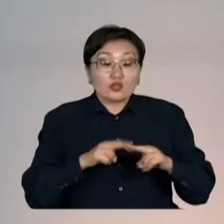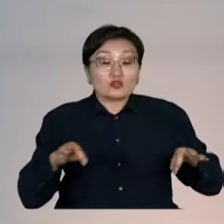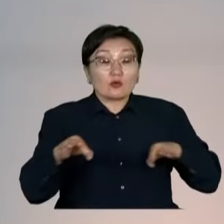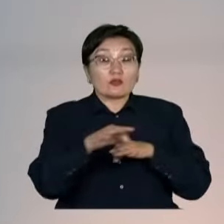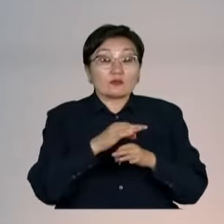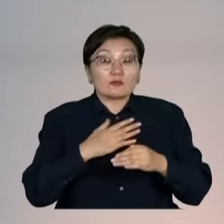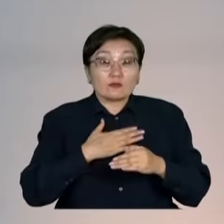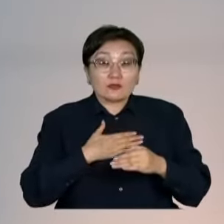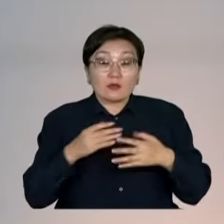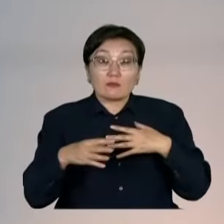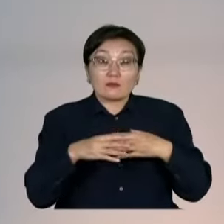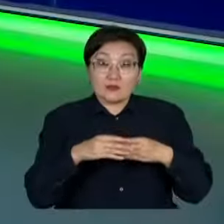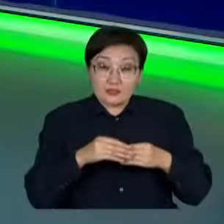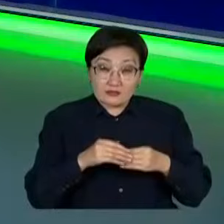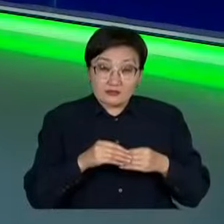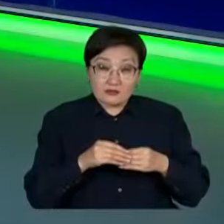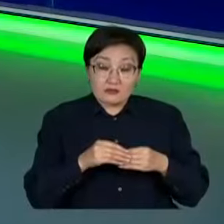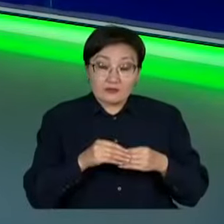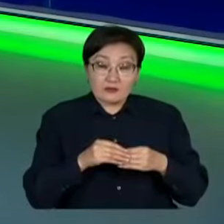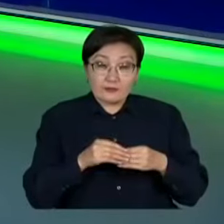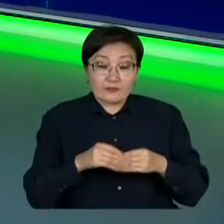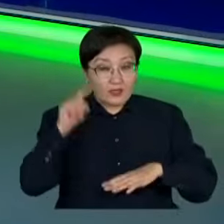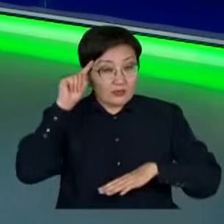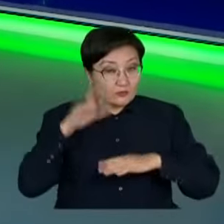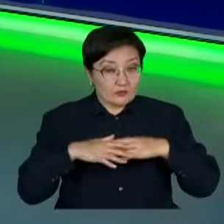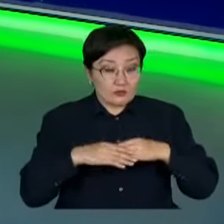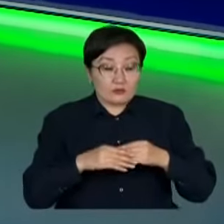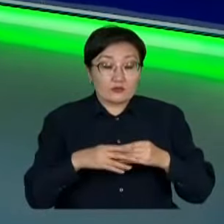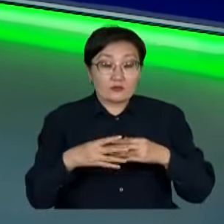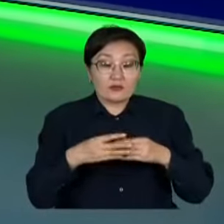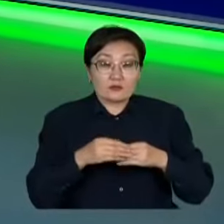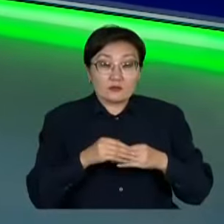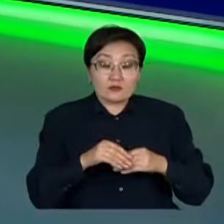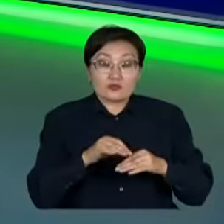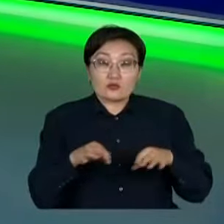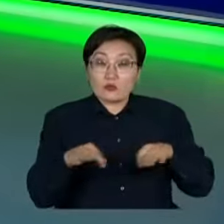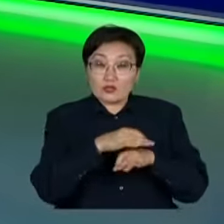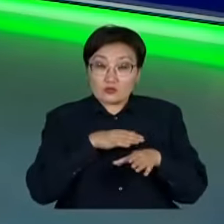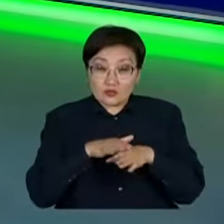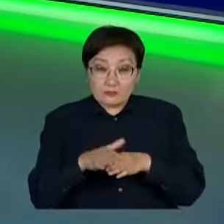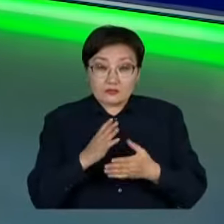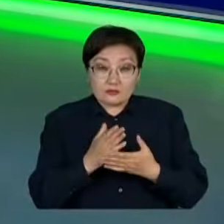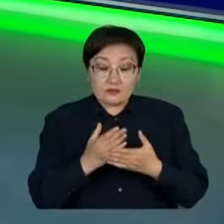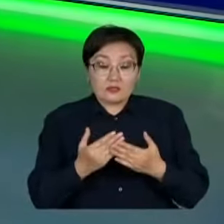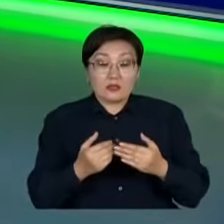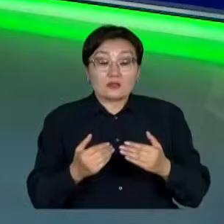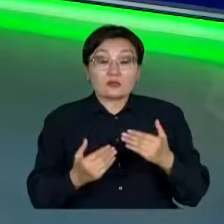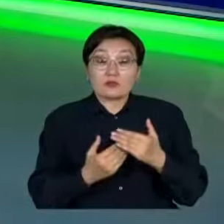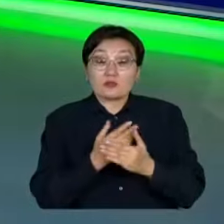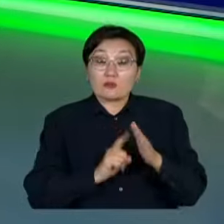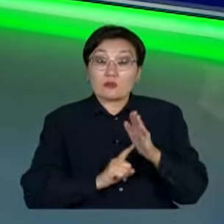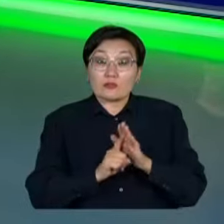біздің әріптестерімізбен бірге, әкімдікпен бірге біз жұмыс жасап жатырмыз. Жаңа хабар басында айтып